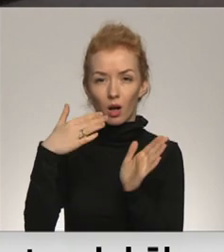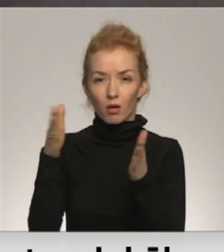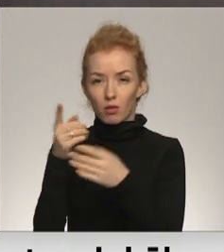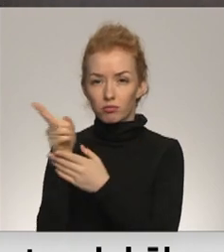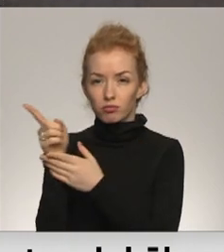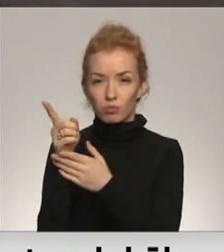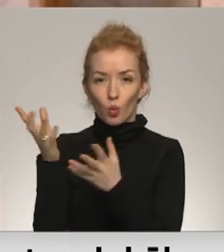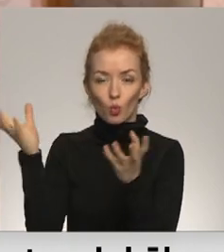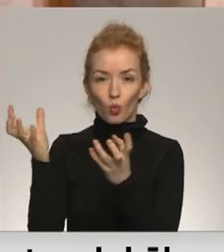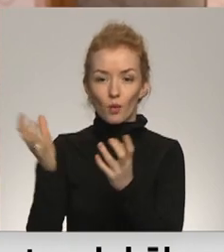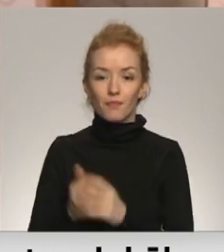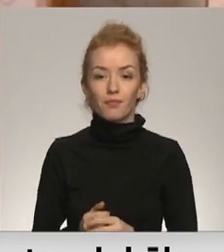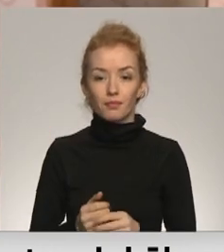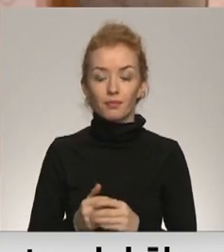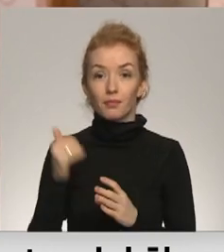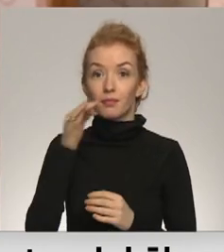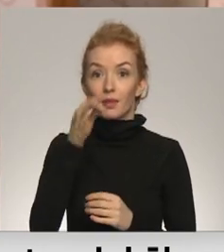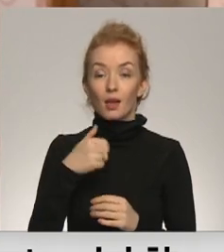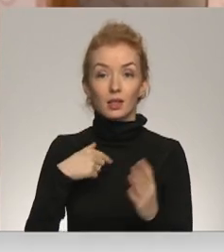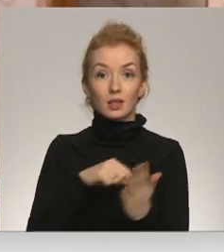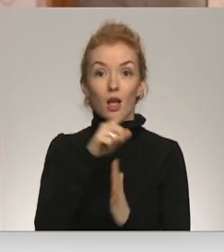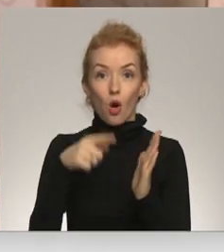robežas virzienā. Es te jautāju